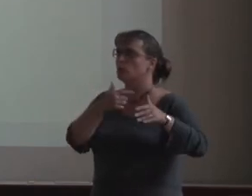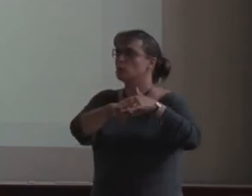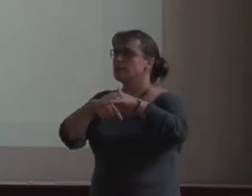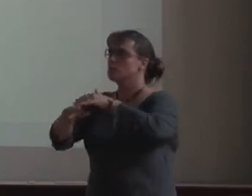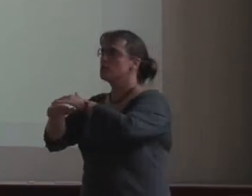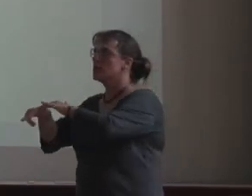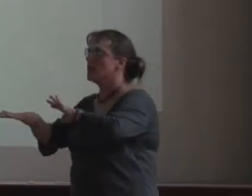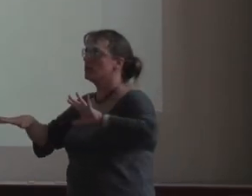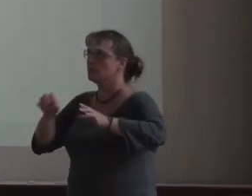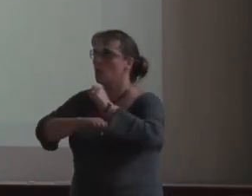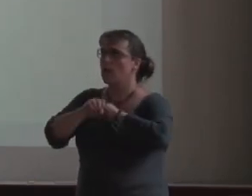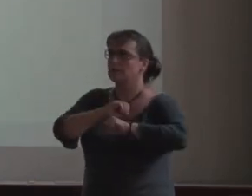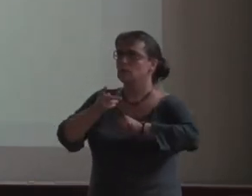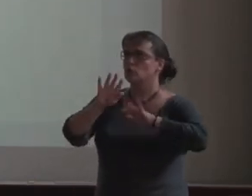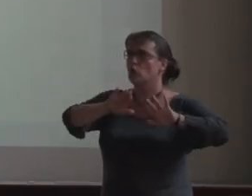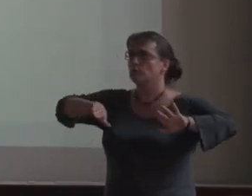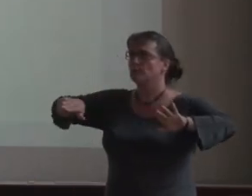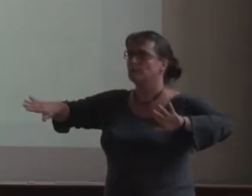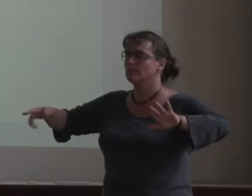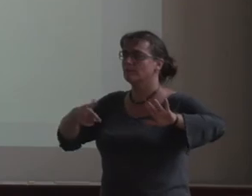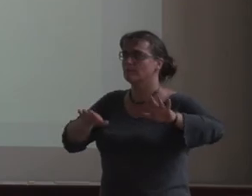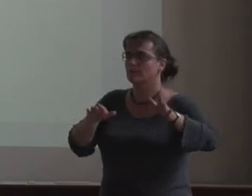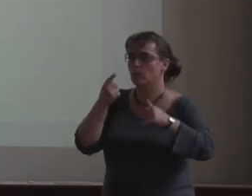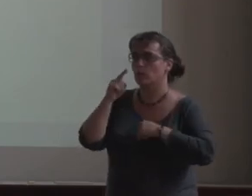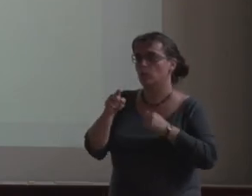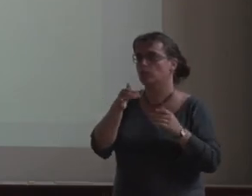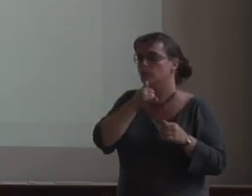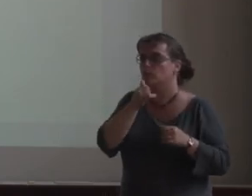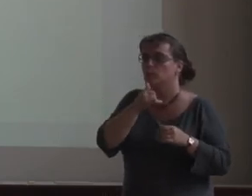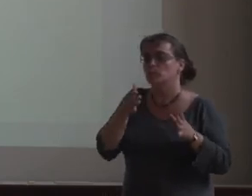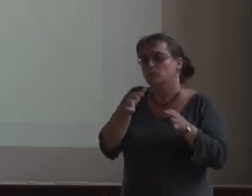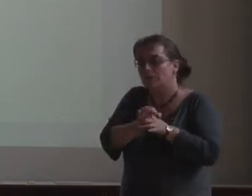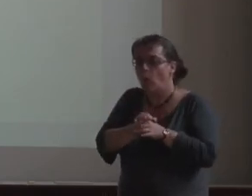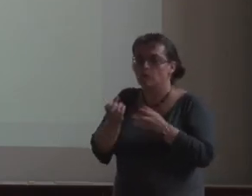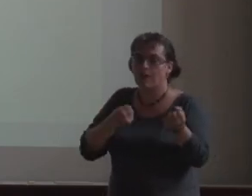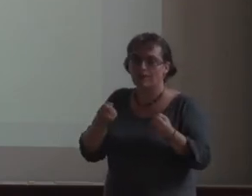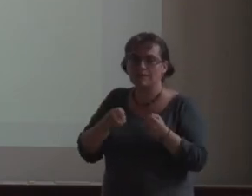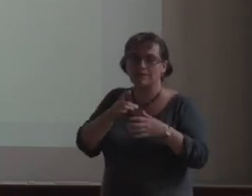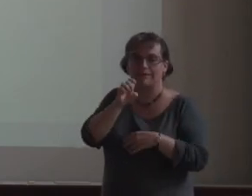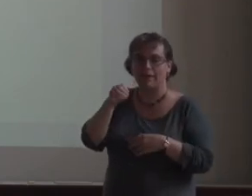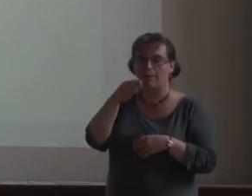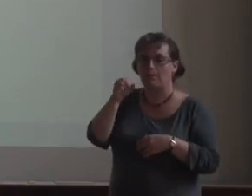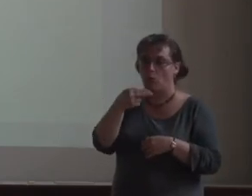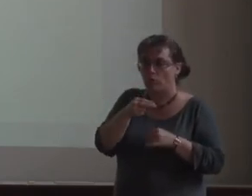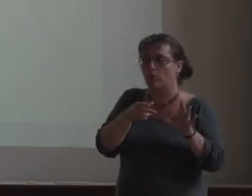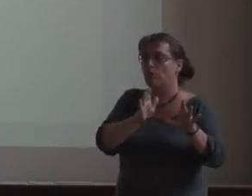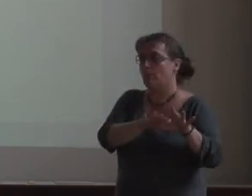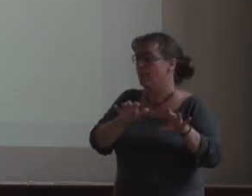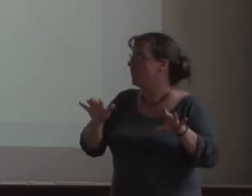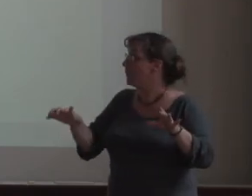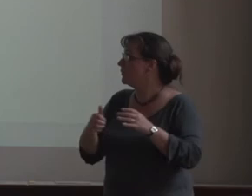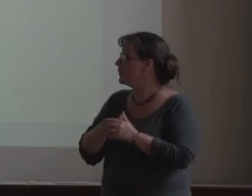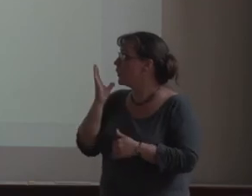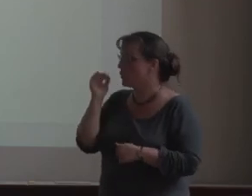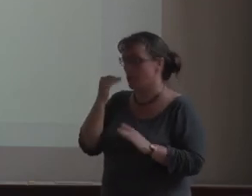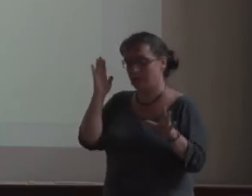enfin notre stack logiciel en plusieurs démons ou microservices, on parlait à la mode. Et donc ces démons